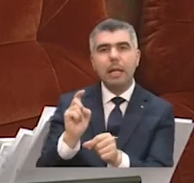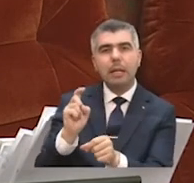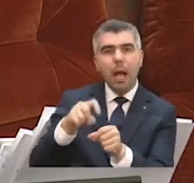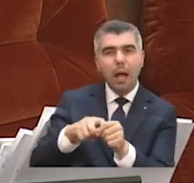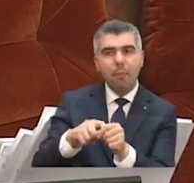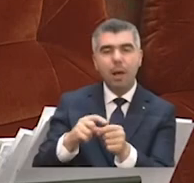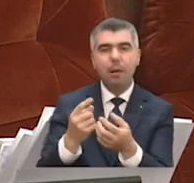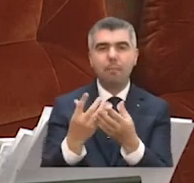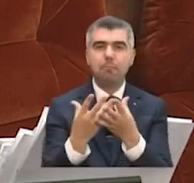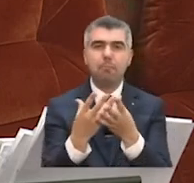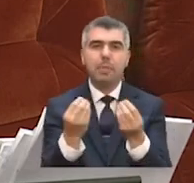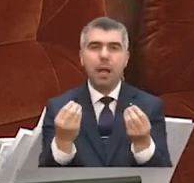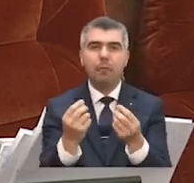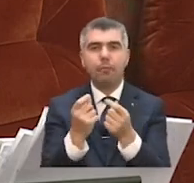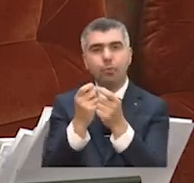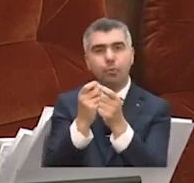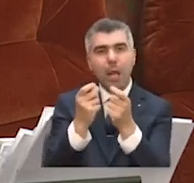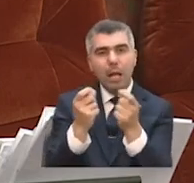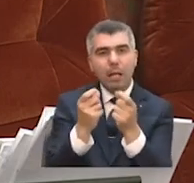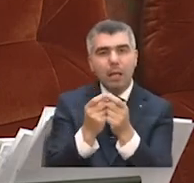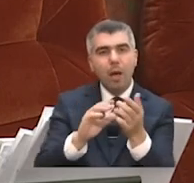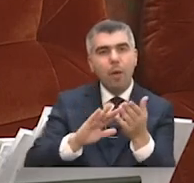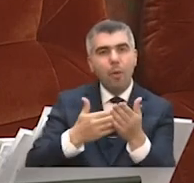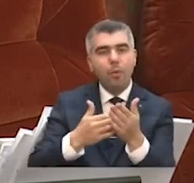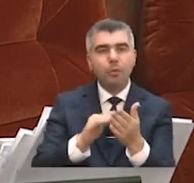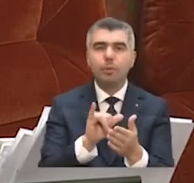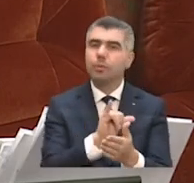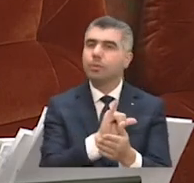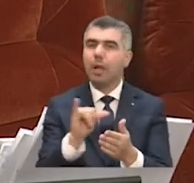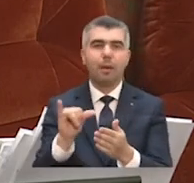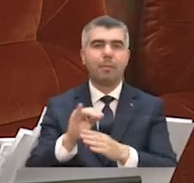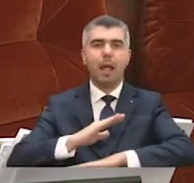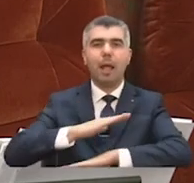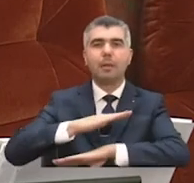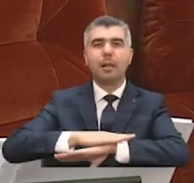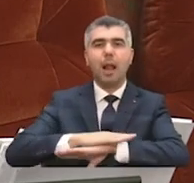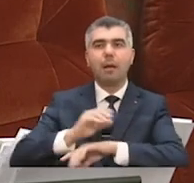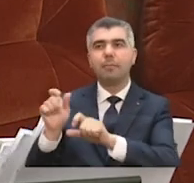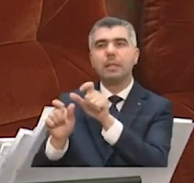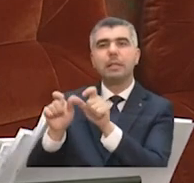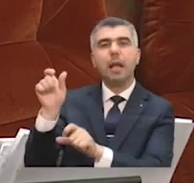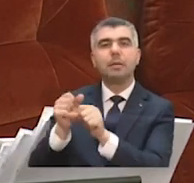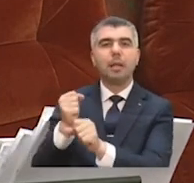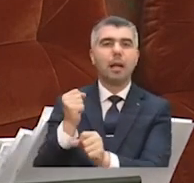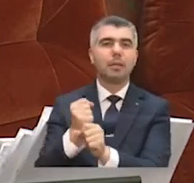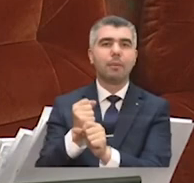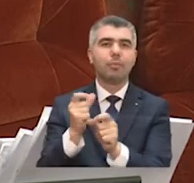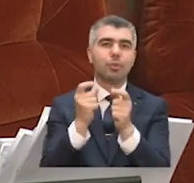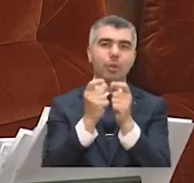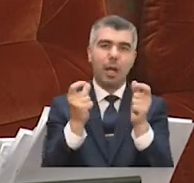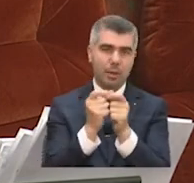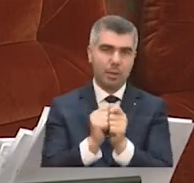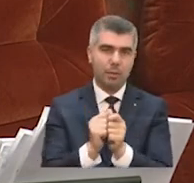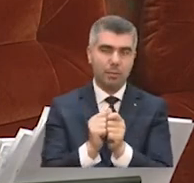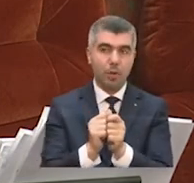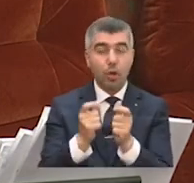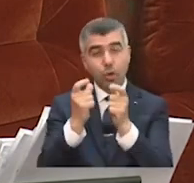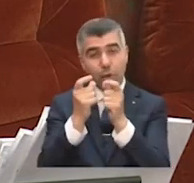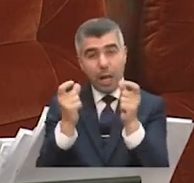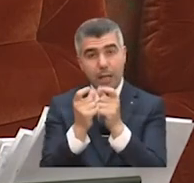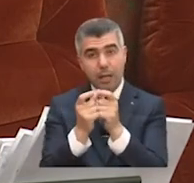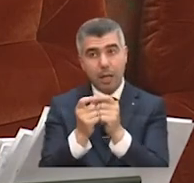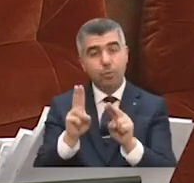ولا في شرائح من المقاولات لا تحترم حقوق شغيلة. ملي كنتكلموا مع المقاولات تيقولوا لنا